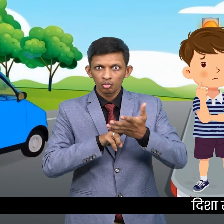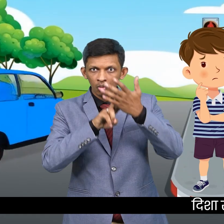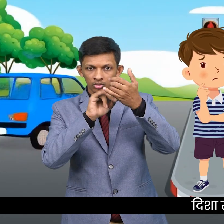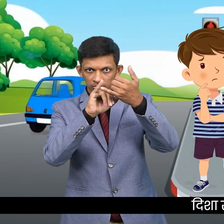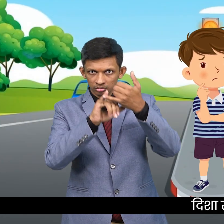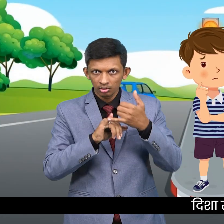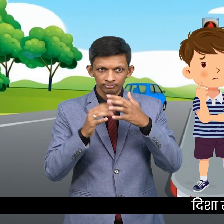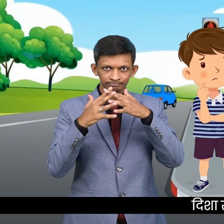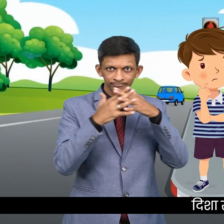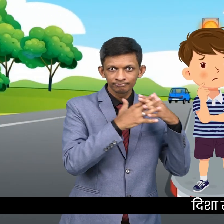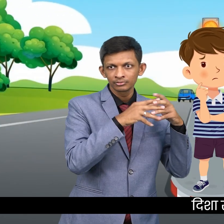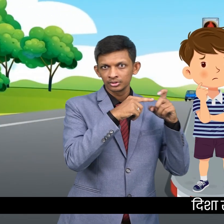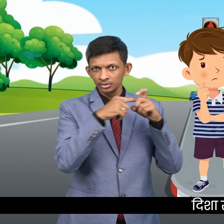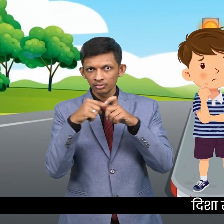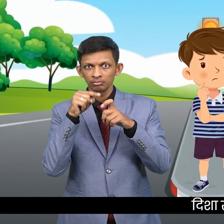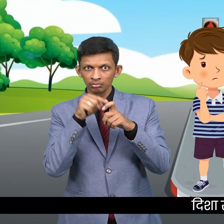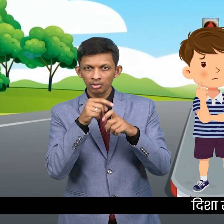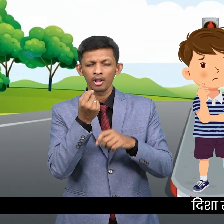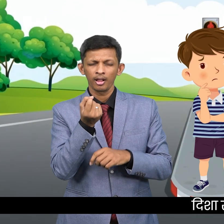दिशा समजून घेणे,